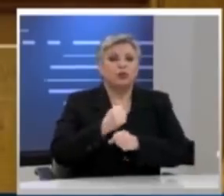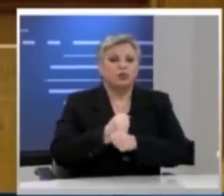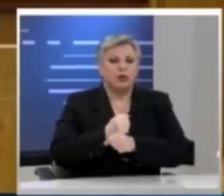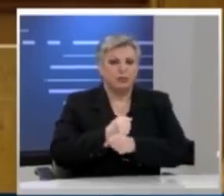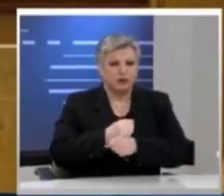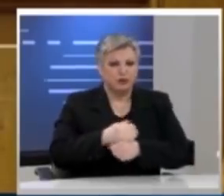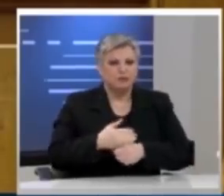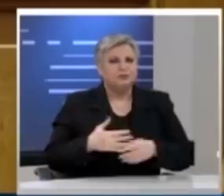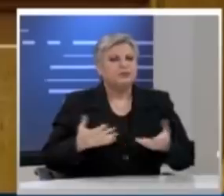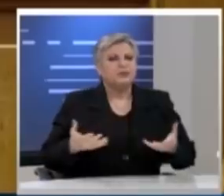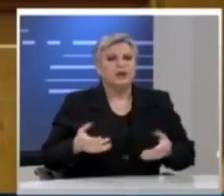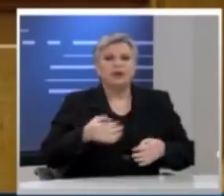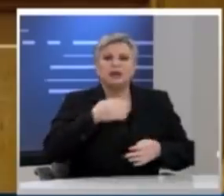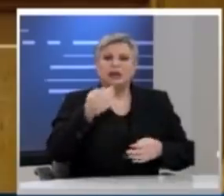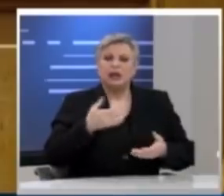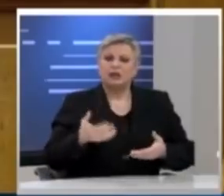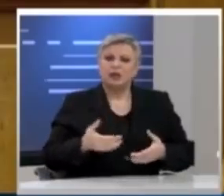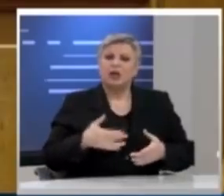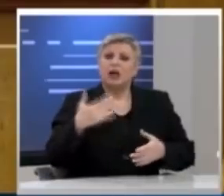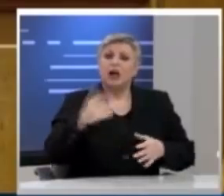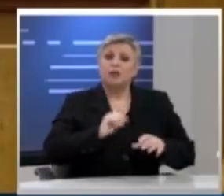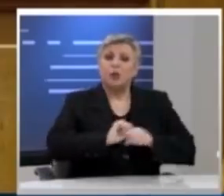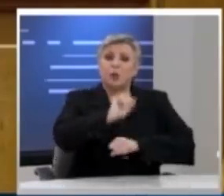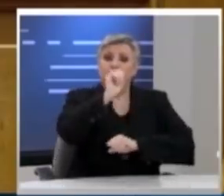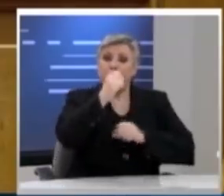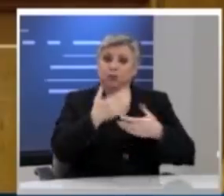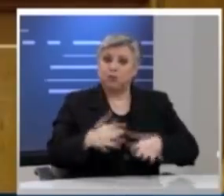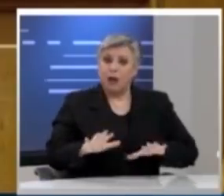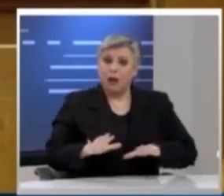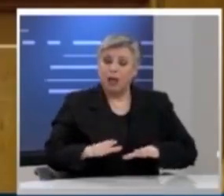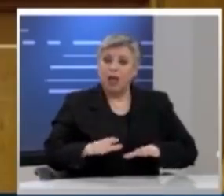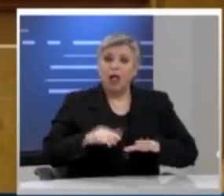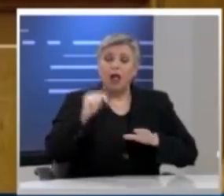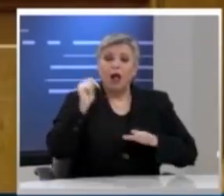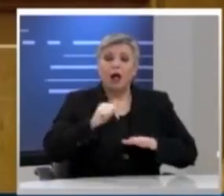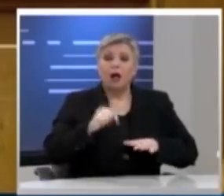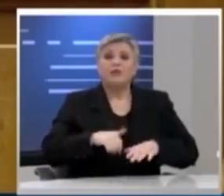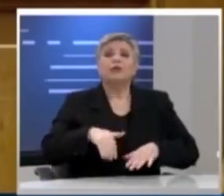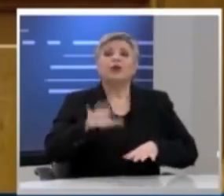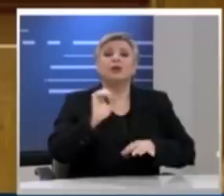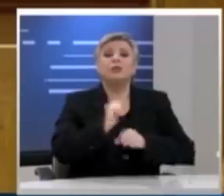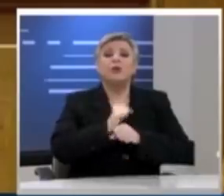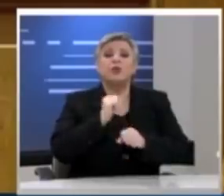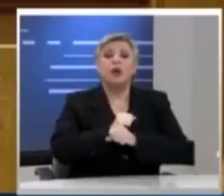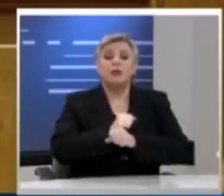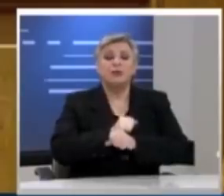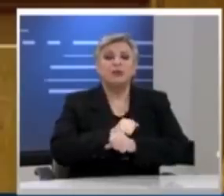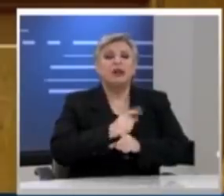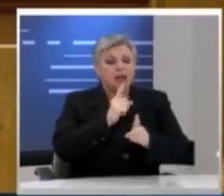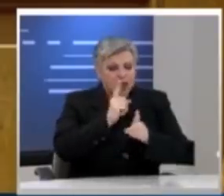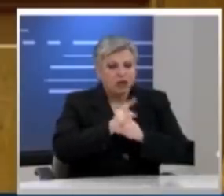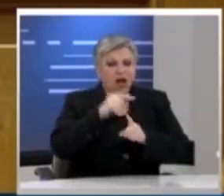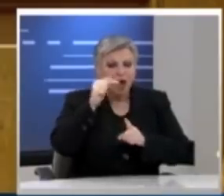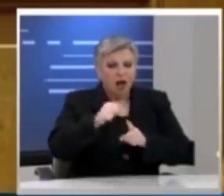νέους να βάλλουν τα πτυχία τους σε κορνίζα να παραιτηθούν από την απαίτηση να δουλεύουν στο αντικείμενο